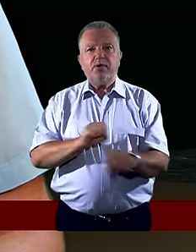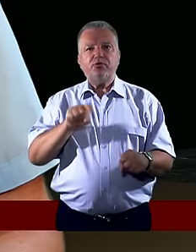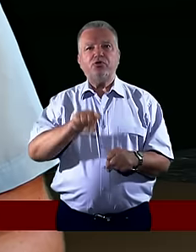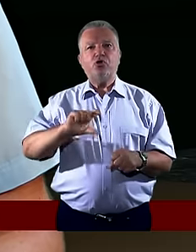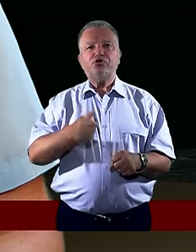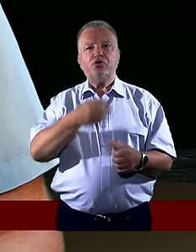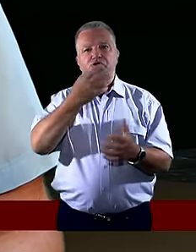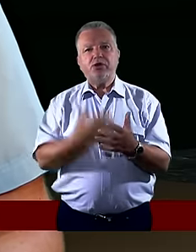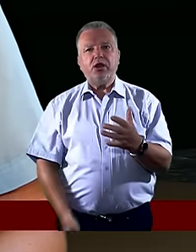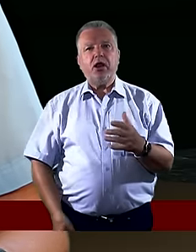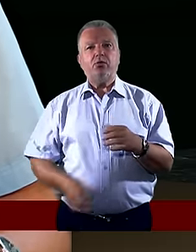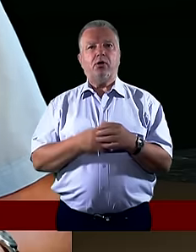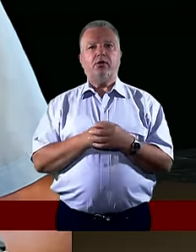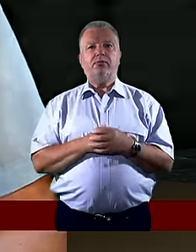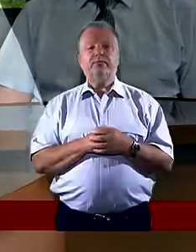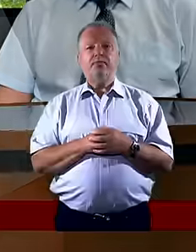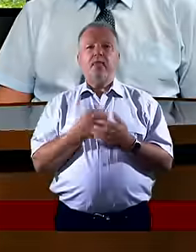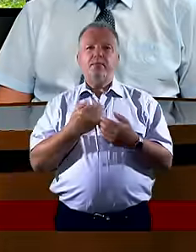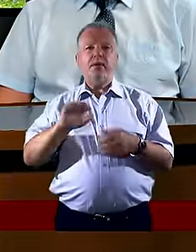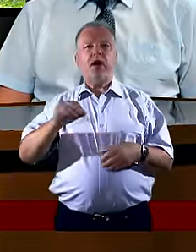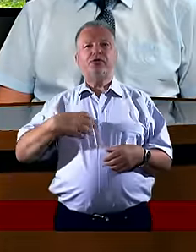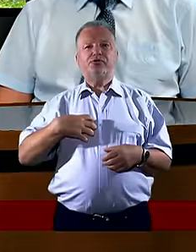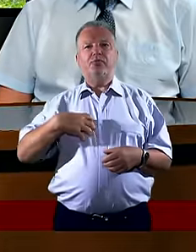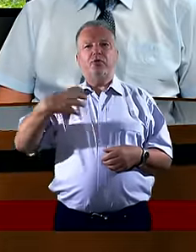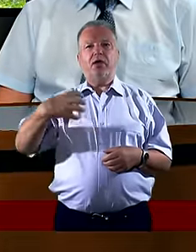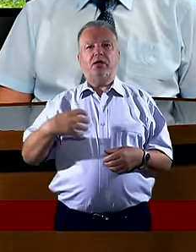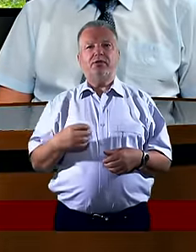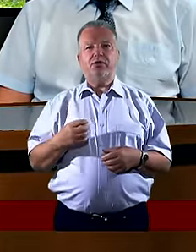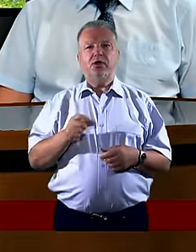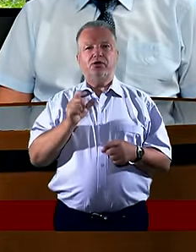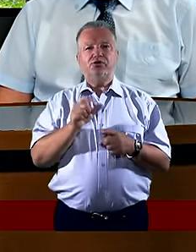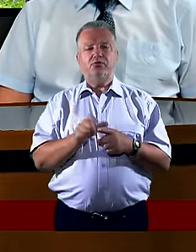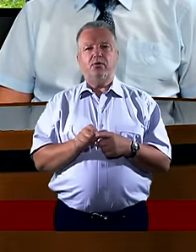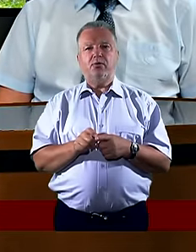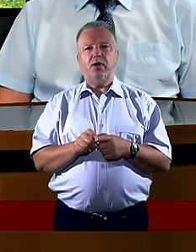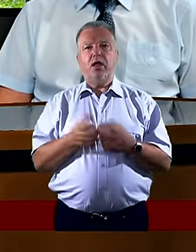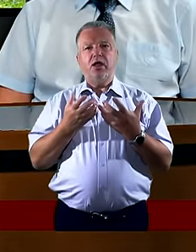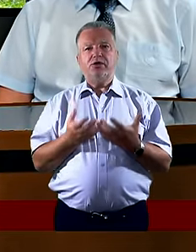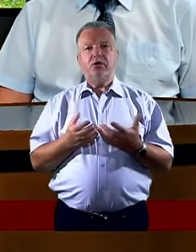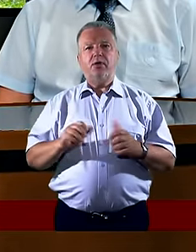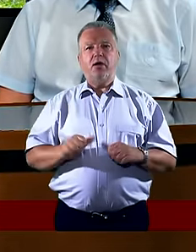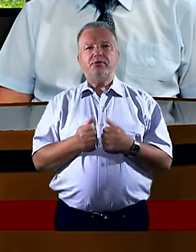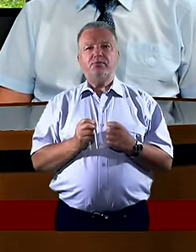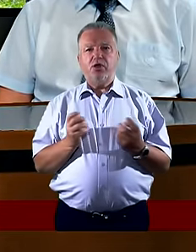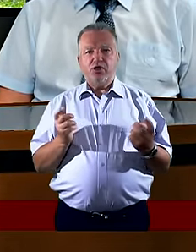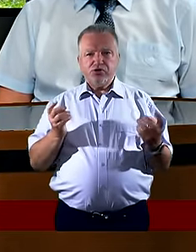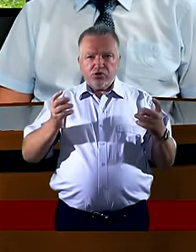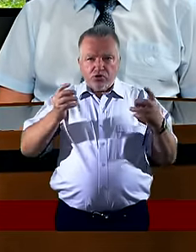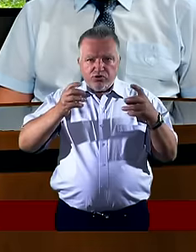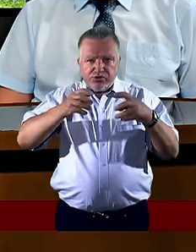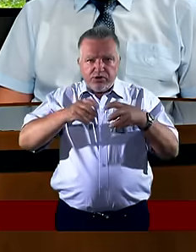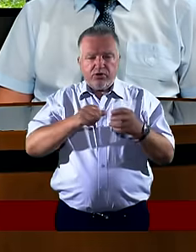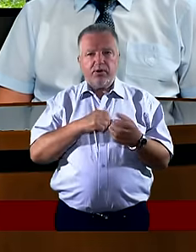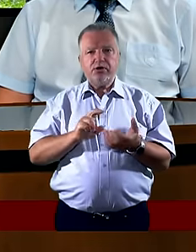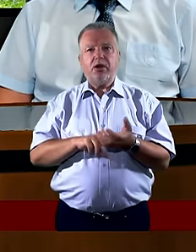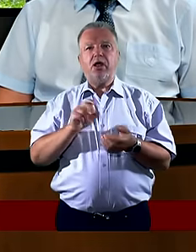i zbawić to, co zginęło. No, bardzo bogate w treść słowa, ale chciałbym, żebyśmy skoncentrowali się